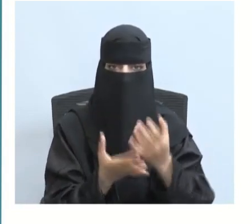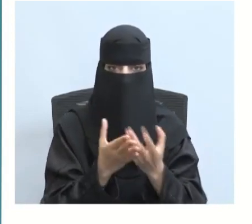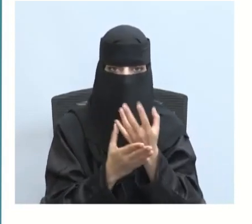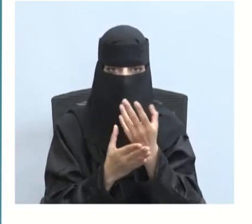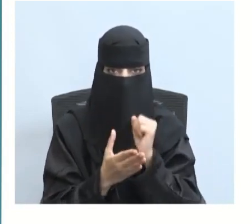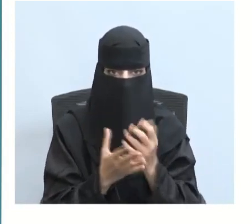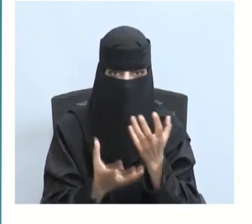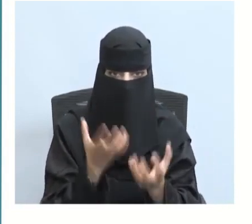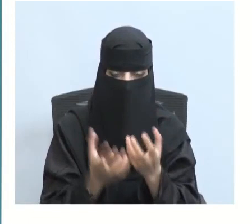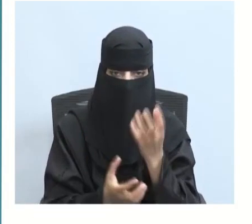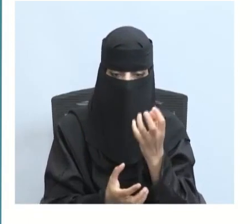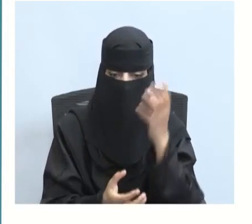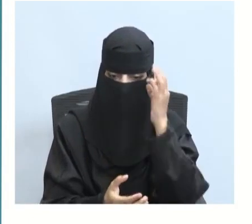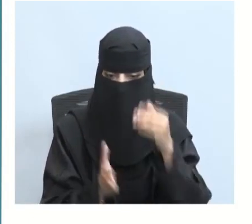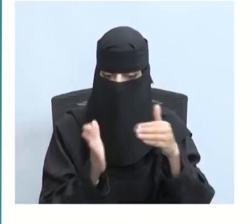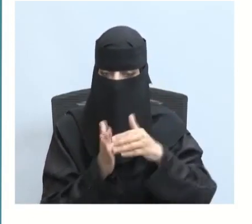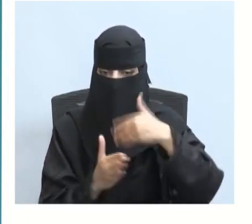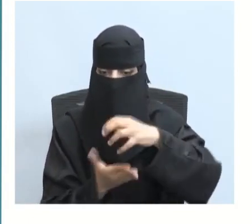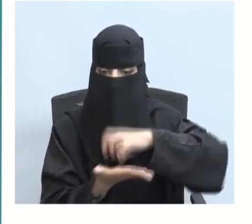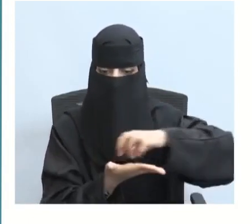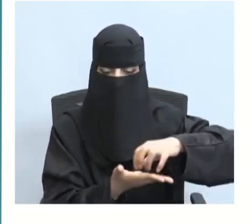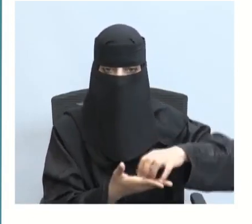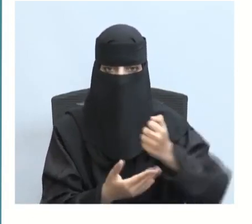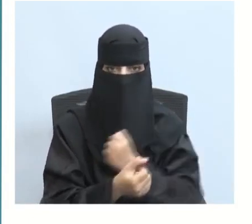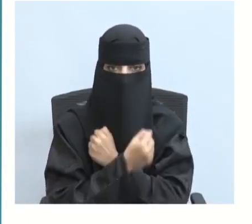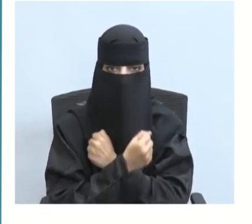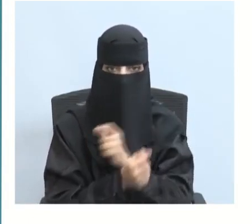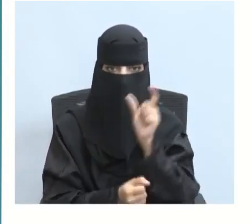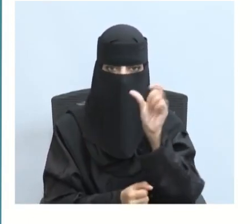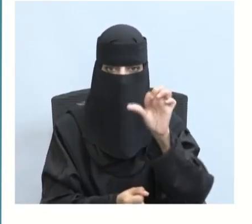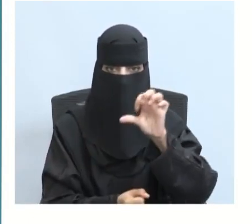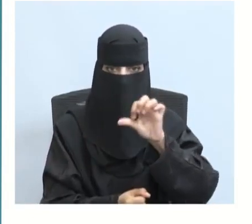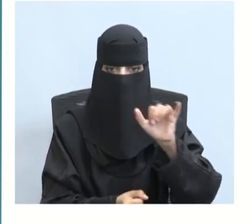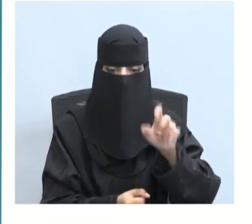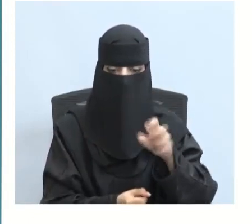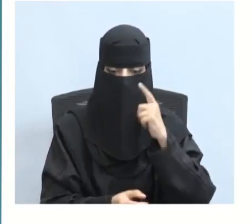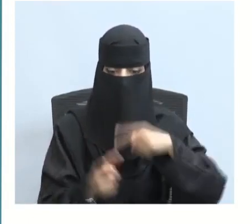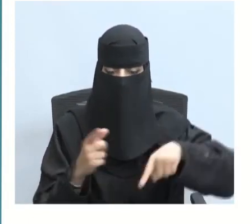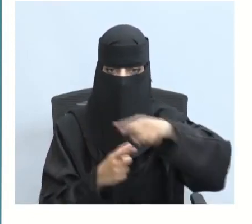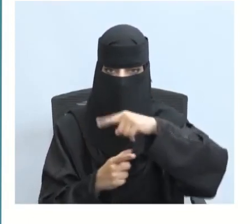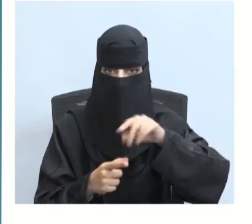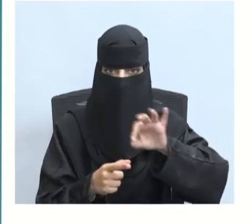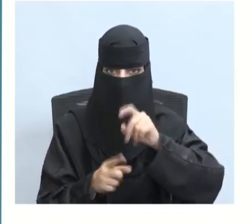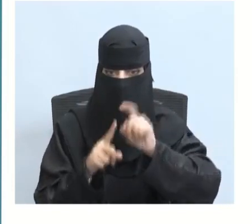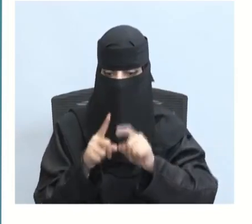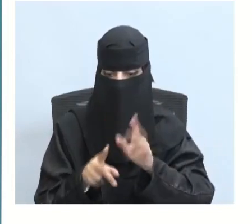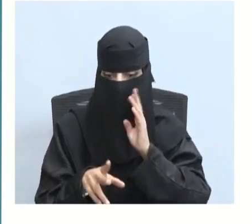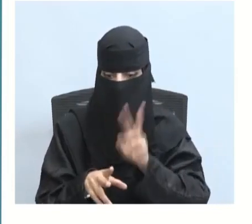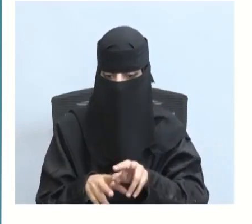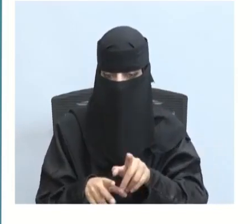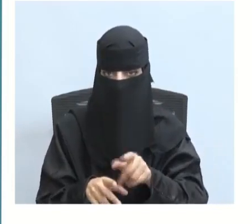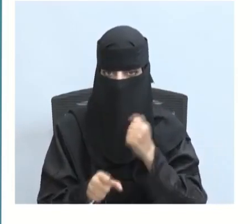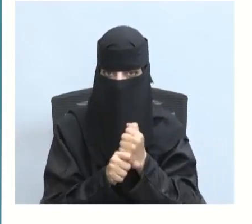الفحم وما ينتج عن محطات الطاقه النوويه لدينا هذا المخطط وبعض النسب